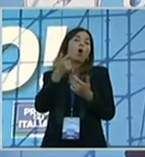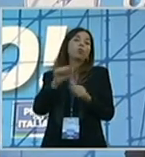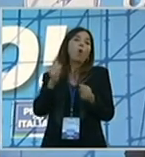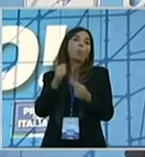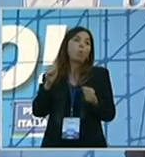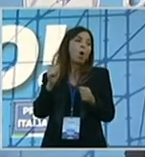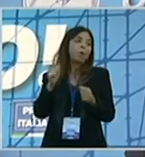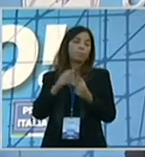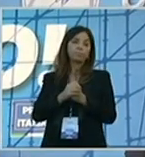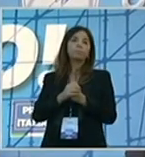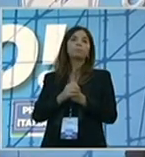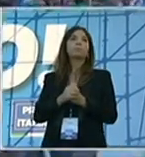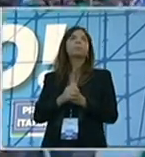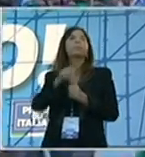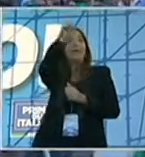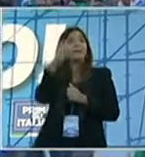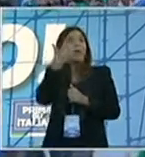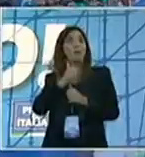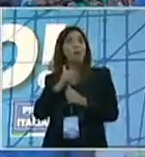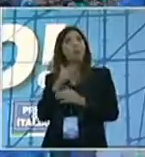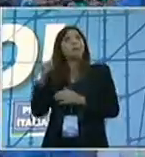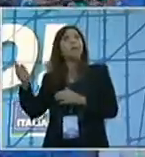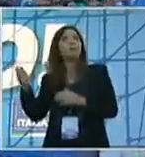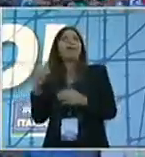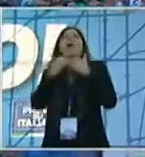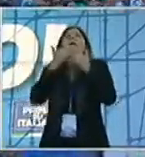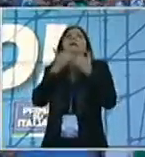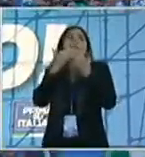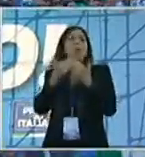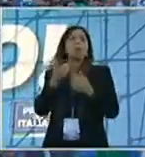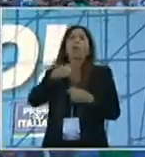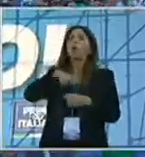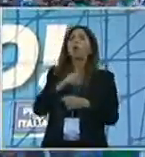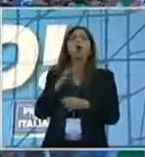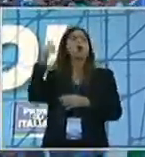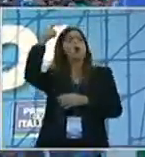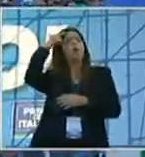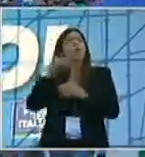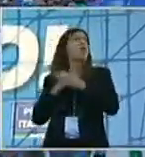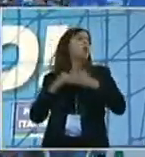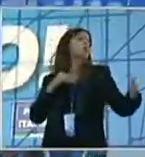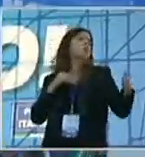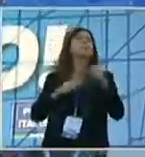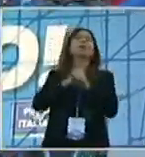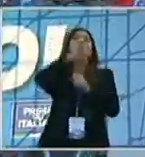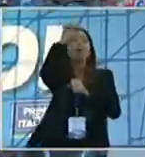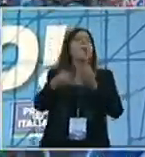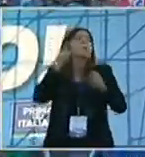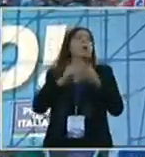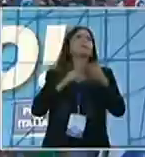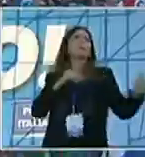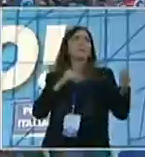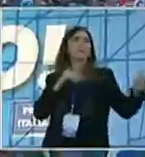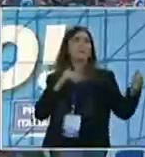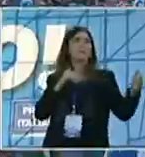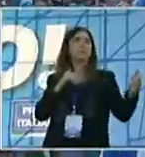destra? E chi se ne frega? Noi facciamo il governo più a sinistra della storia d'Italia, per fare l'esatto contrario